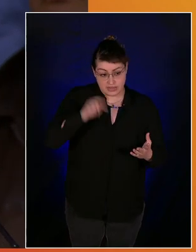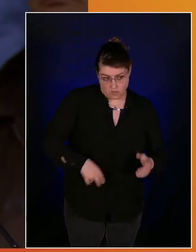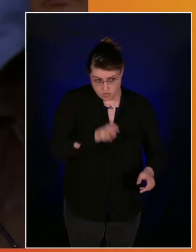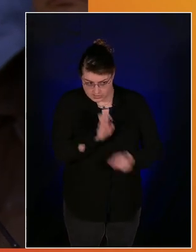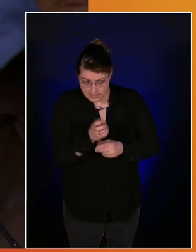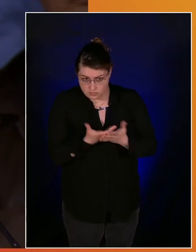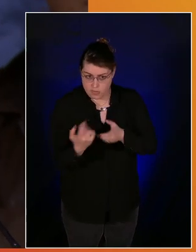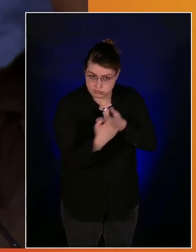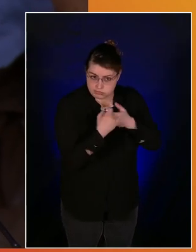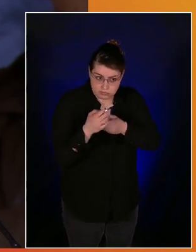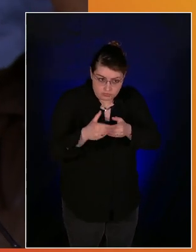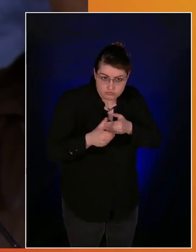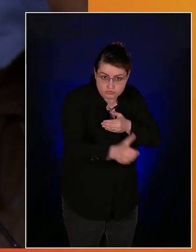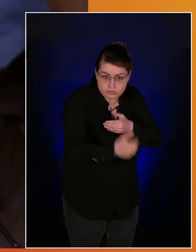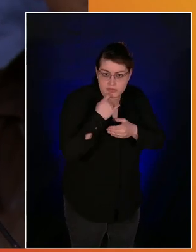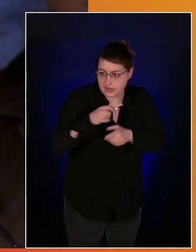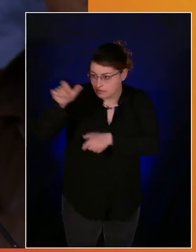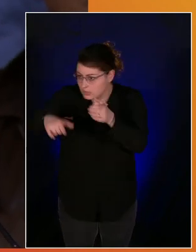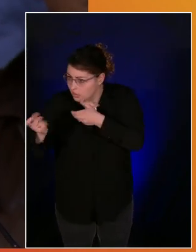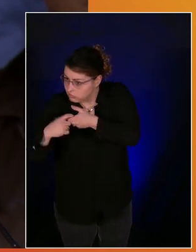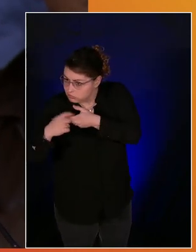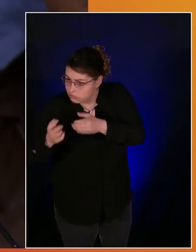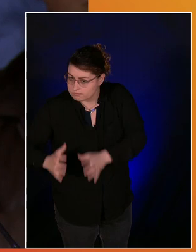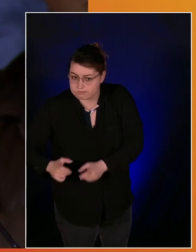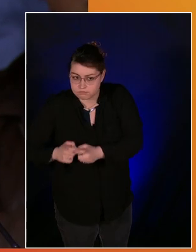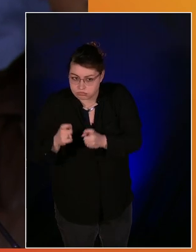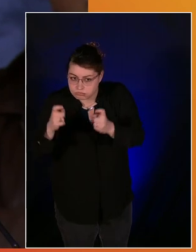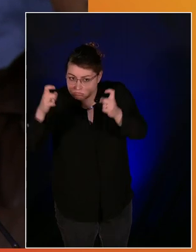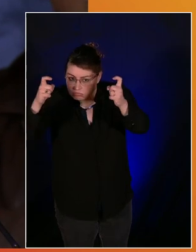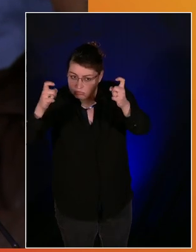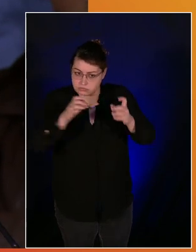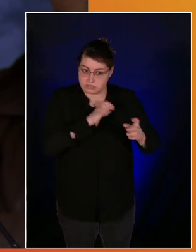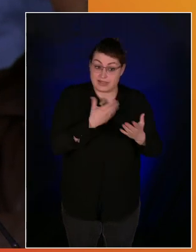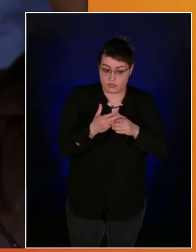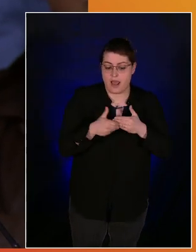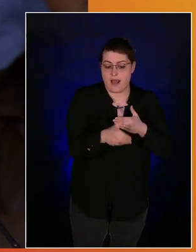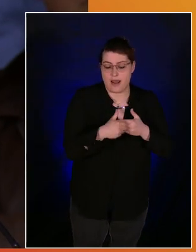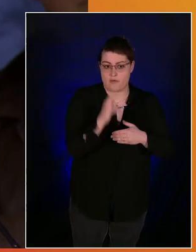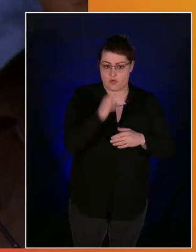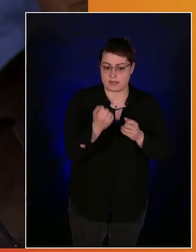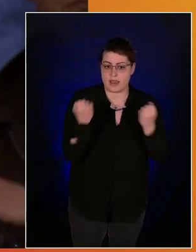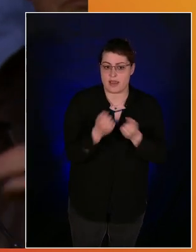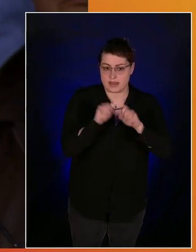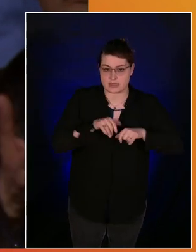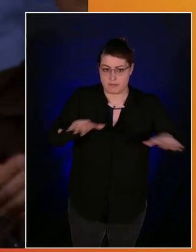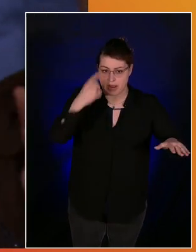un renforcement conséquent de nos effectifs militants, et nous allons faire cette grande campagne de syndicalisation.